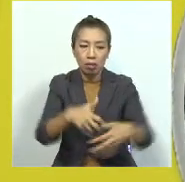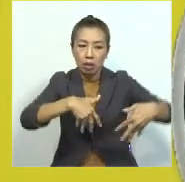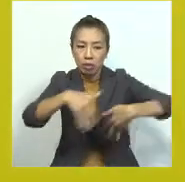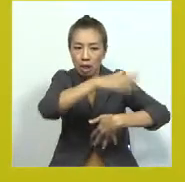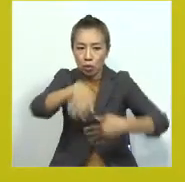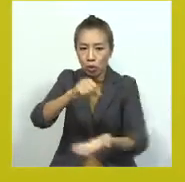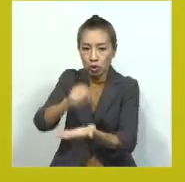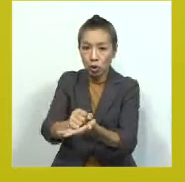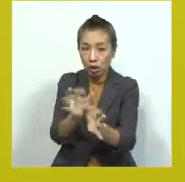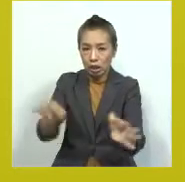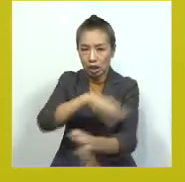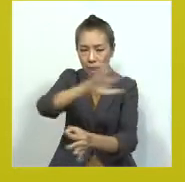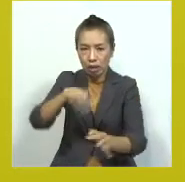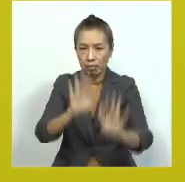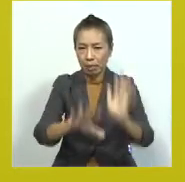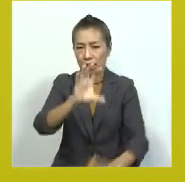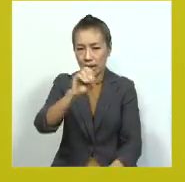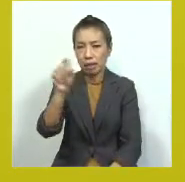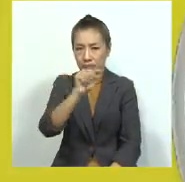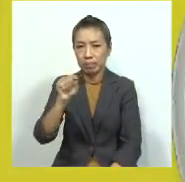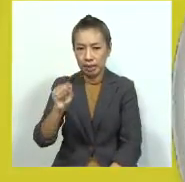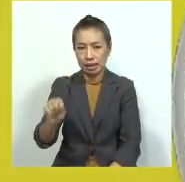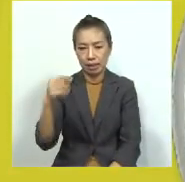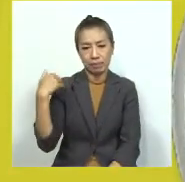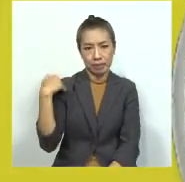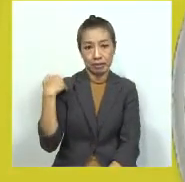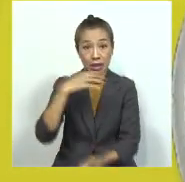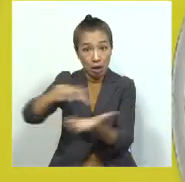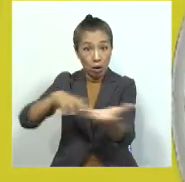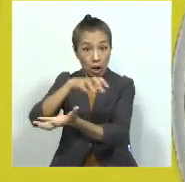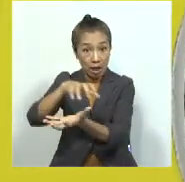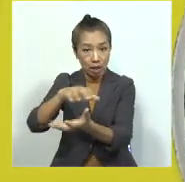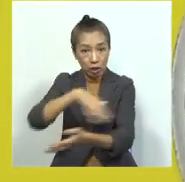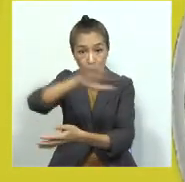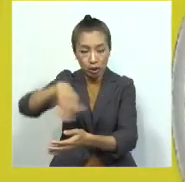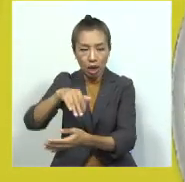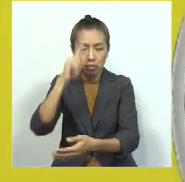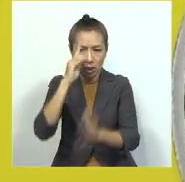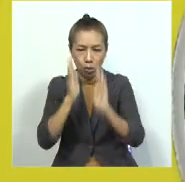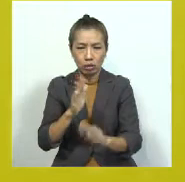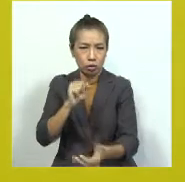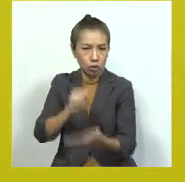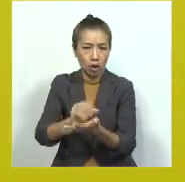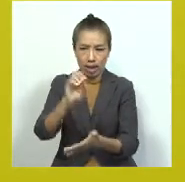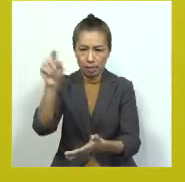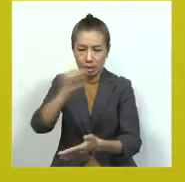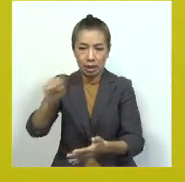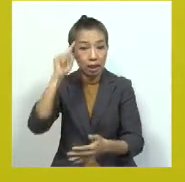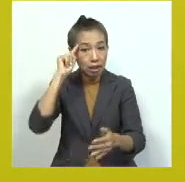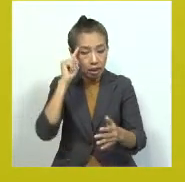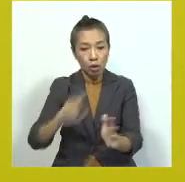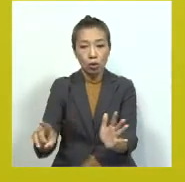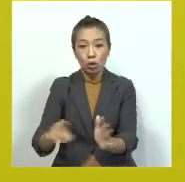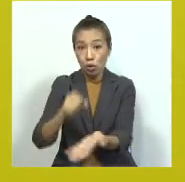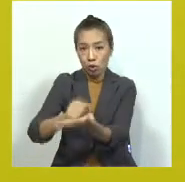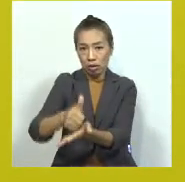าภิเษกรัชกาลที่10กว่า150ของจำนวนการผลิตเหรียญทั้งหมดโดยเปิดจองตั้งแต่วันนี้นะครับไปจนถึงวันที่4เม